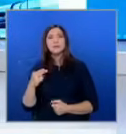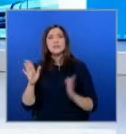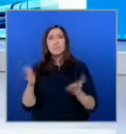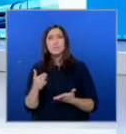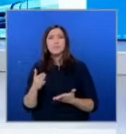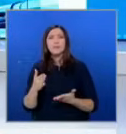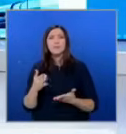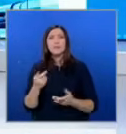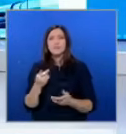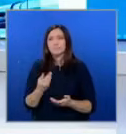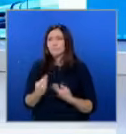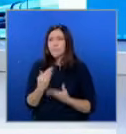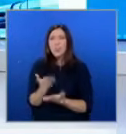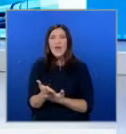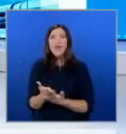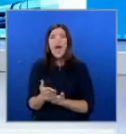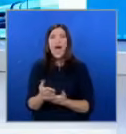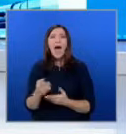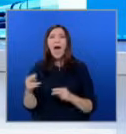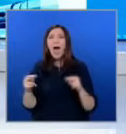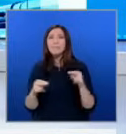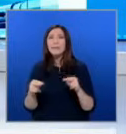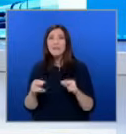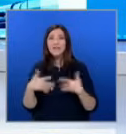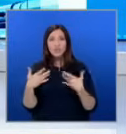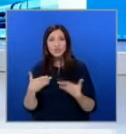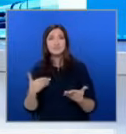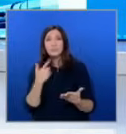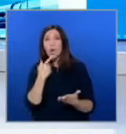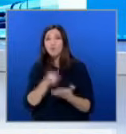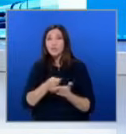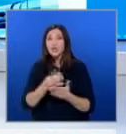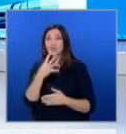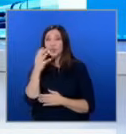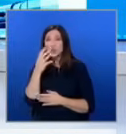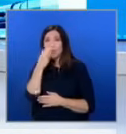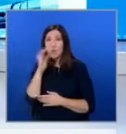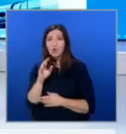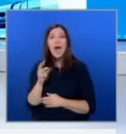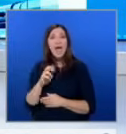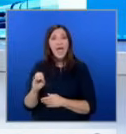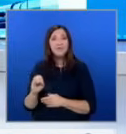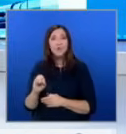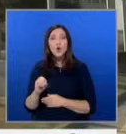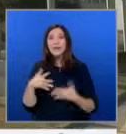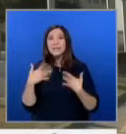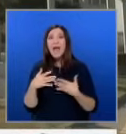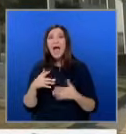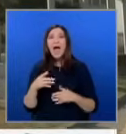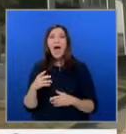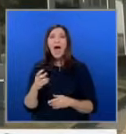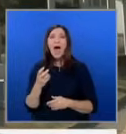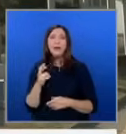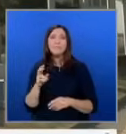срещу руския Газпром за обезщетение от 400 милиона евро. Искът е заведен пред арбитражния съд при Международната